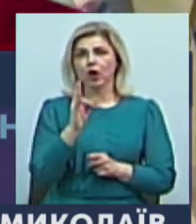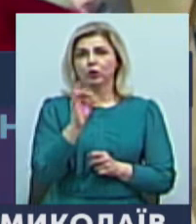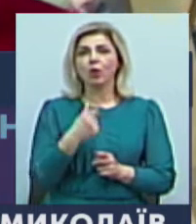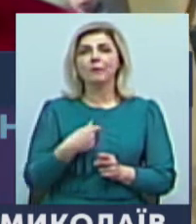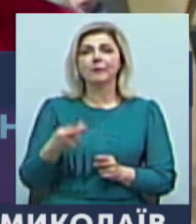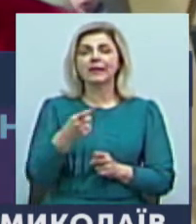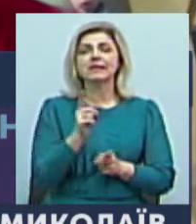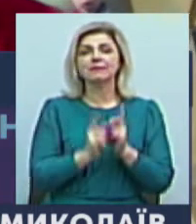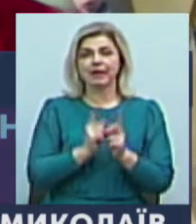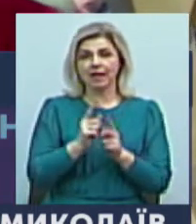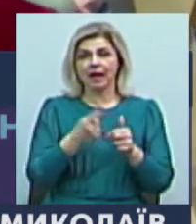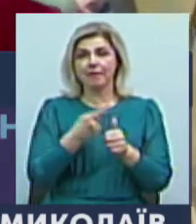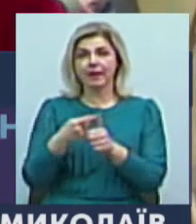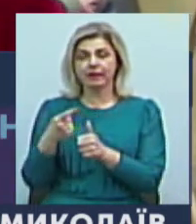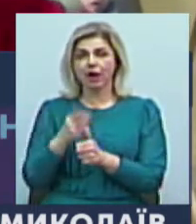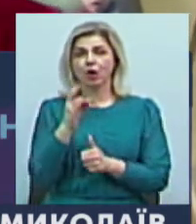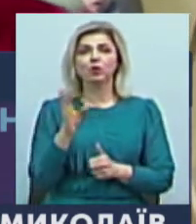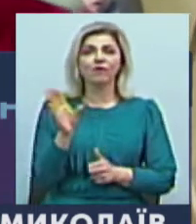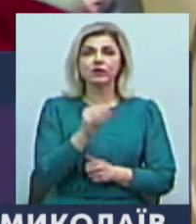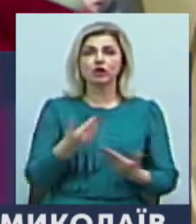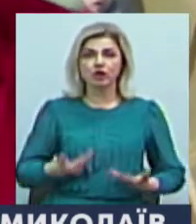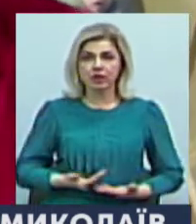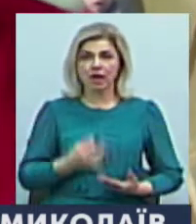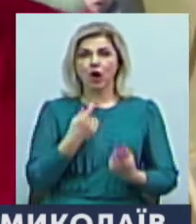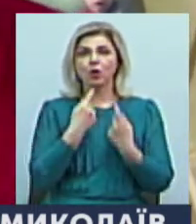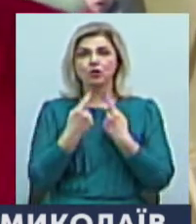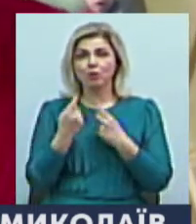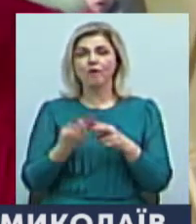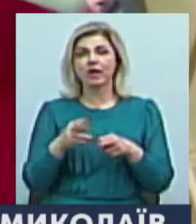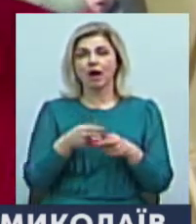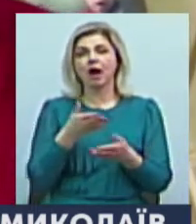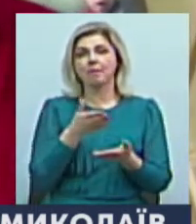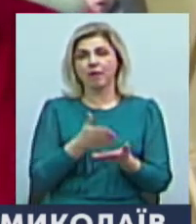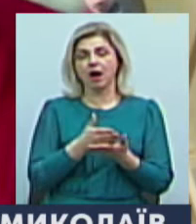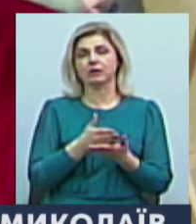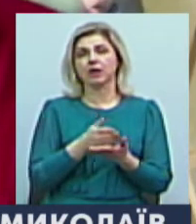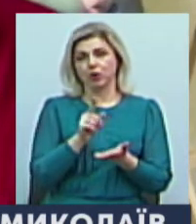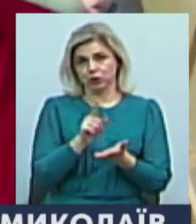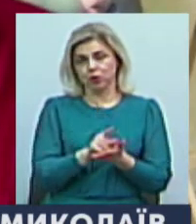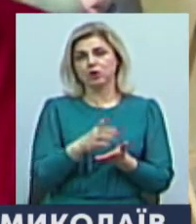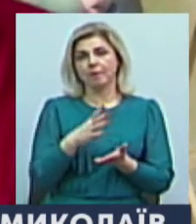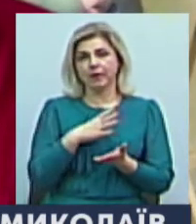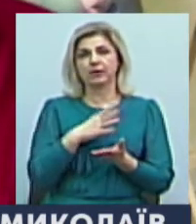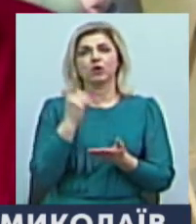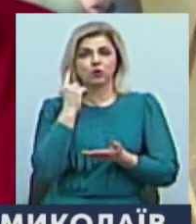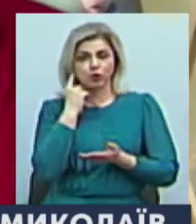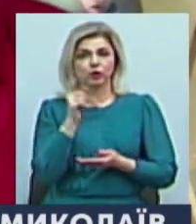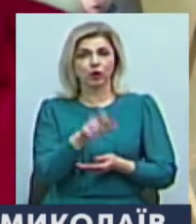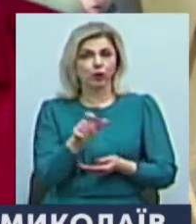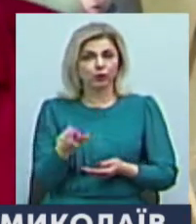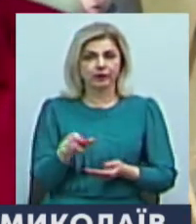це те життя і та розмова, яка, ну, має, я думаю, прозвучати, і ті слова, які мають почути